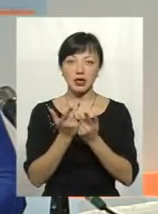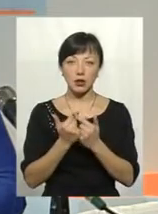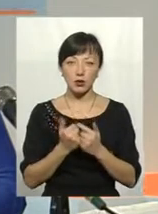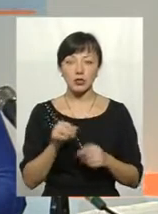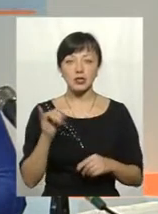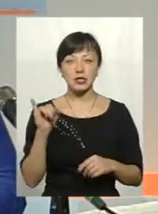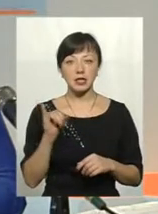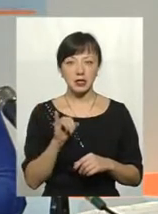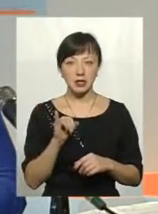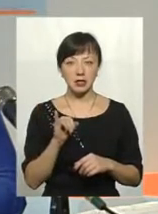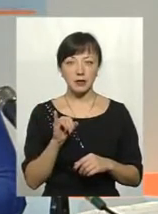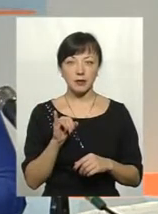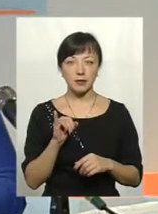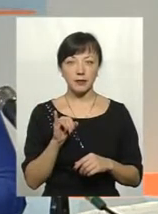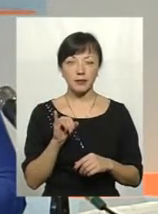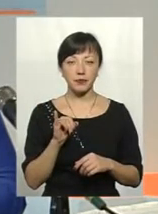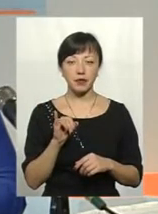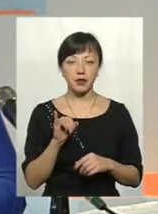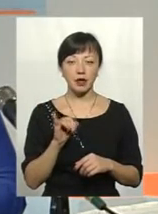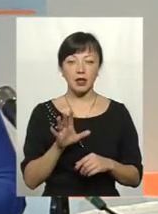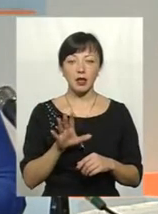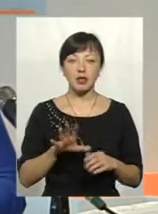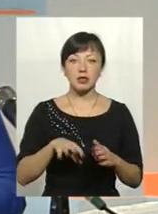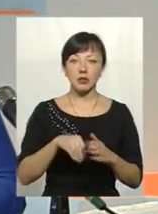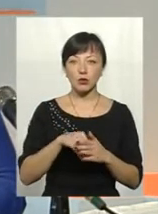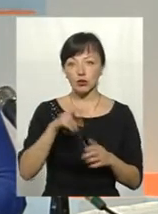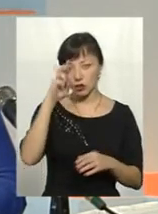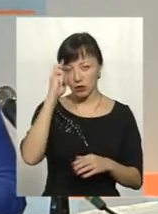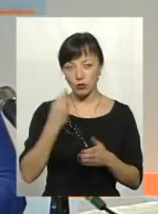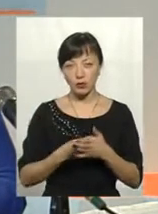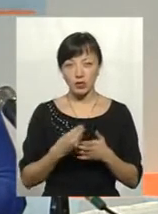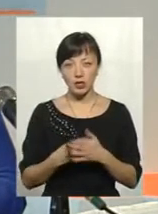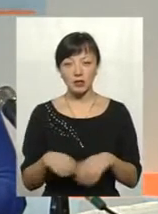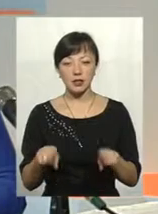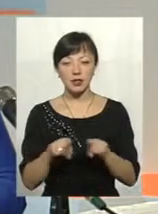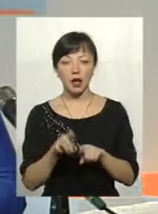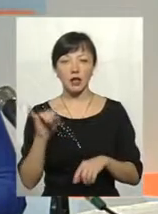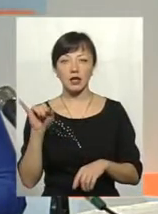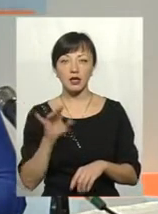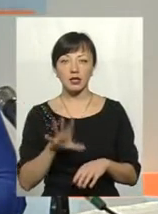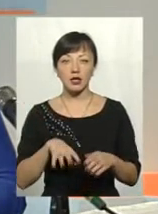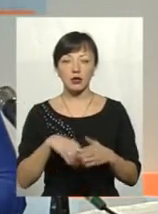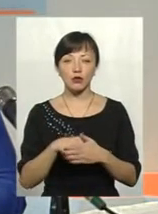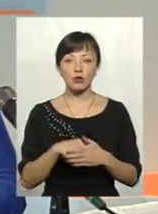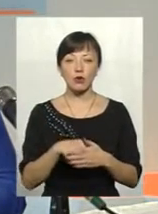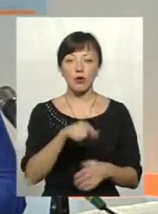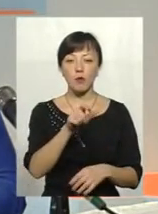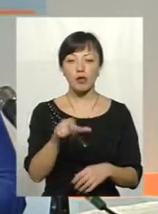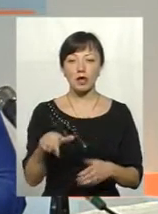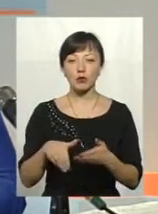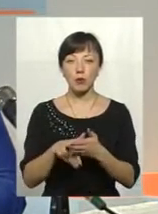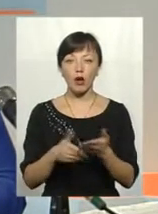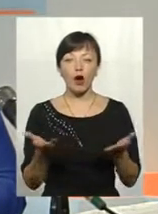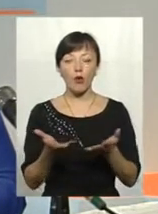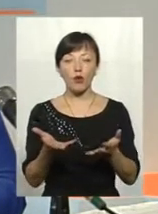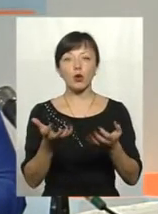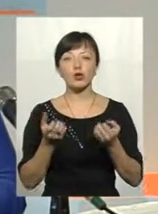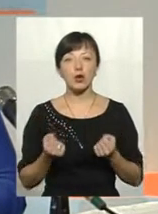і як за рахунок державного бюджету, так і за рахунок гуманітарної допомоги, яку ми